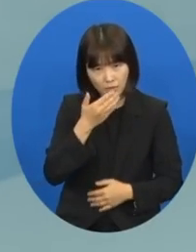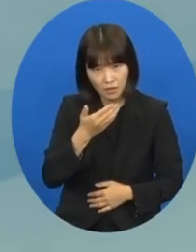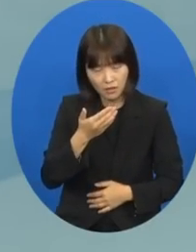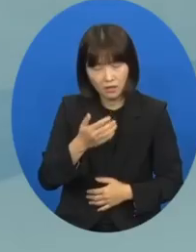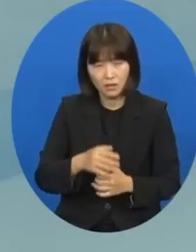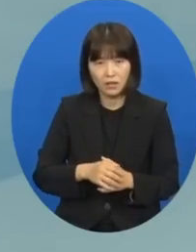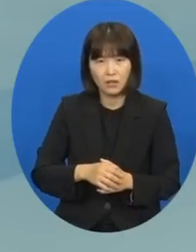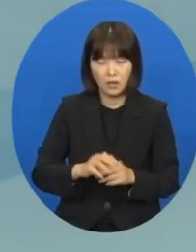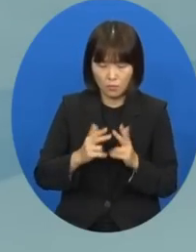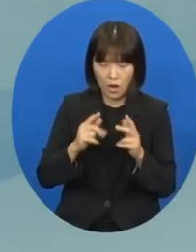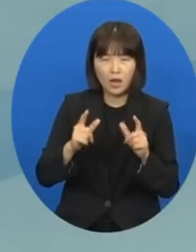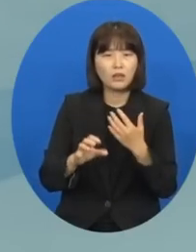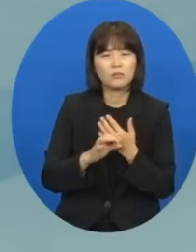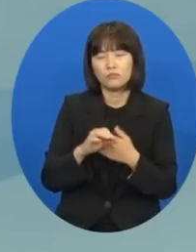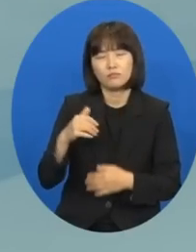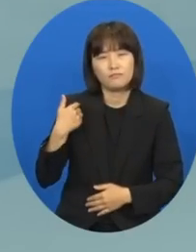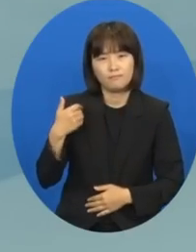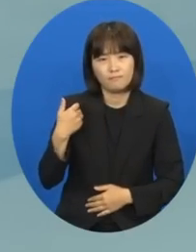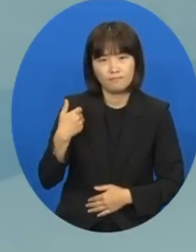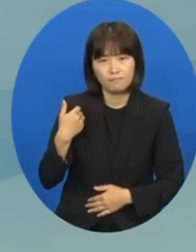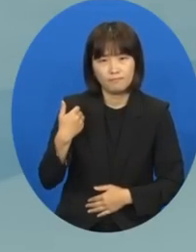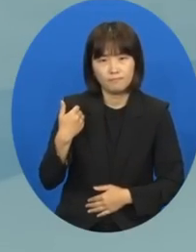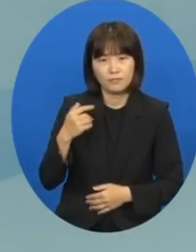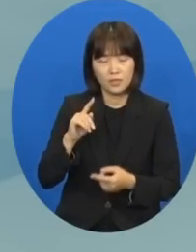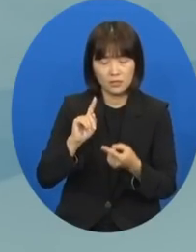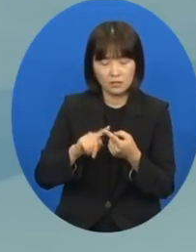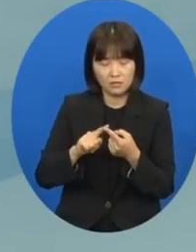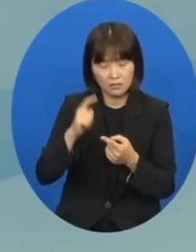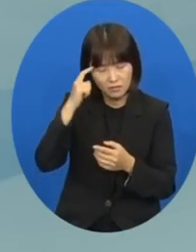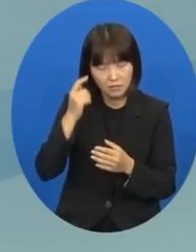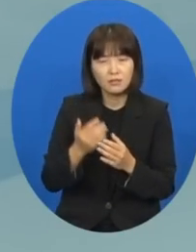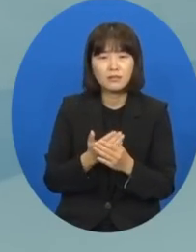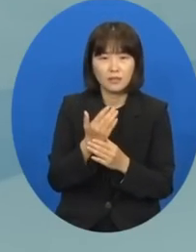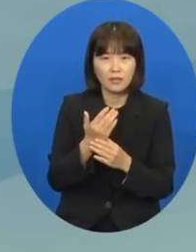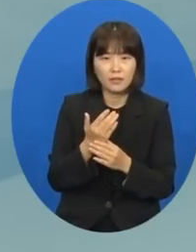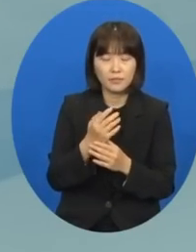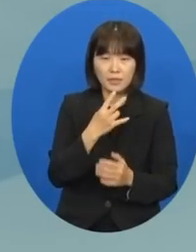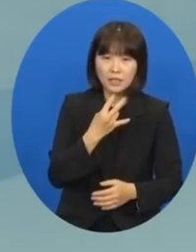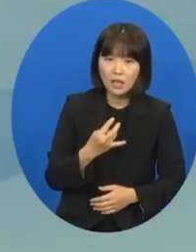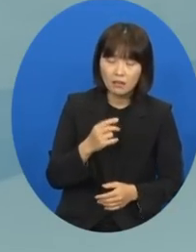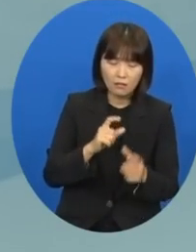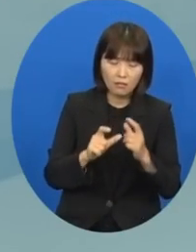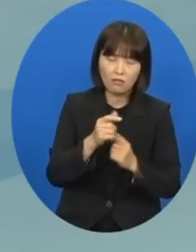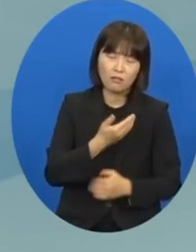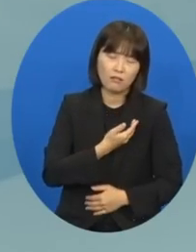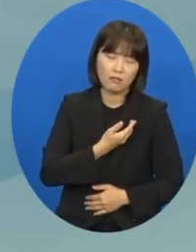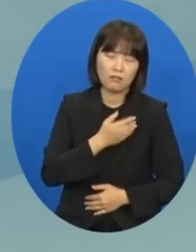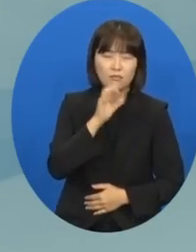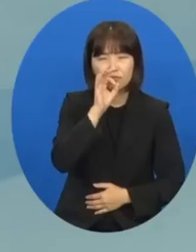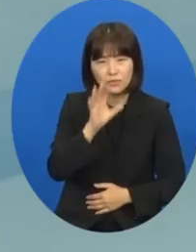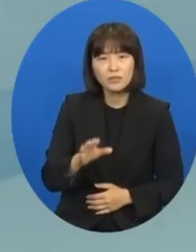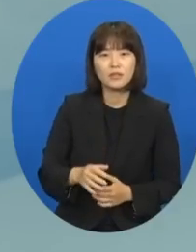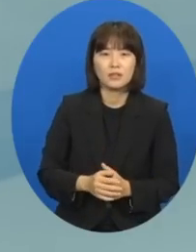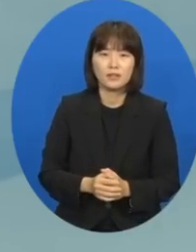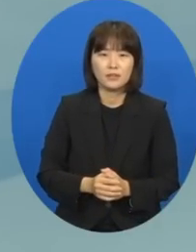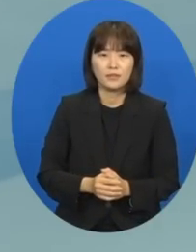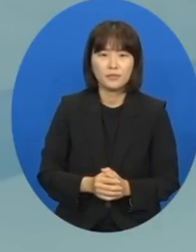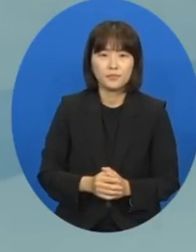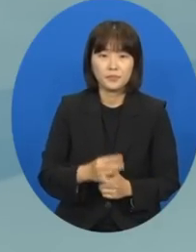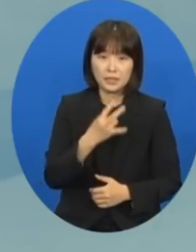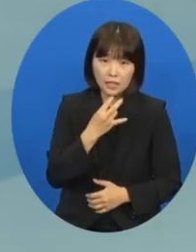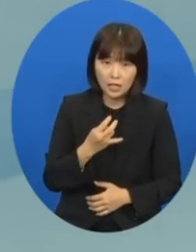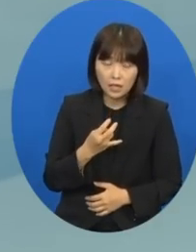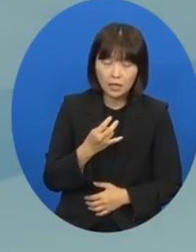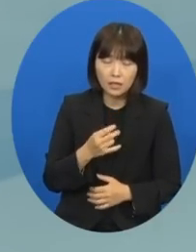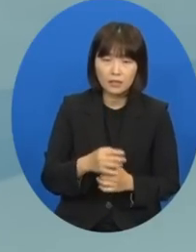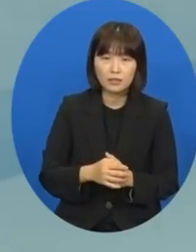모릅니다. 그것이 생각이 나요. 사례는 더 이상 버틸 수가 없었어요. 그래서 사례에게는 누가